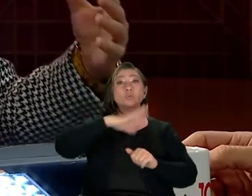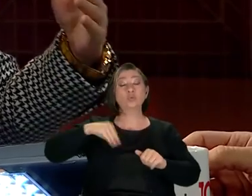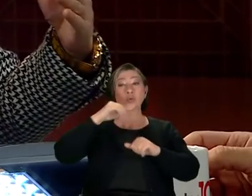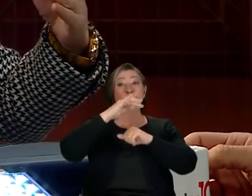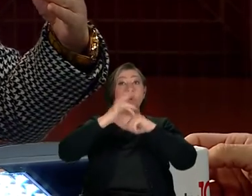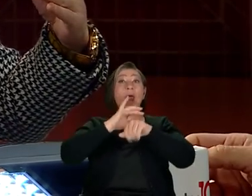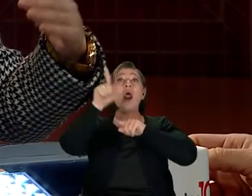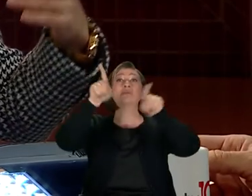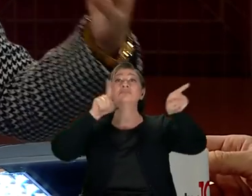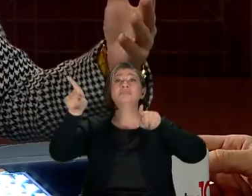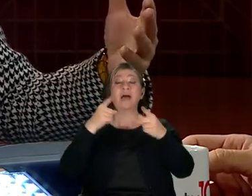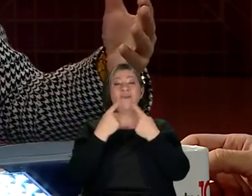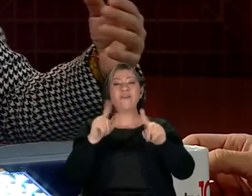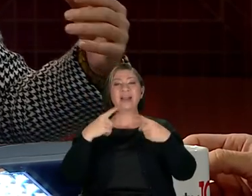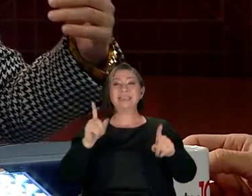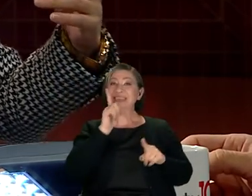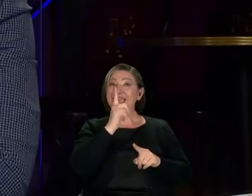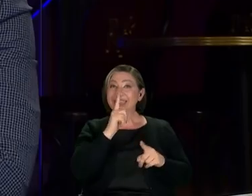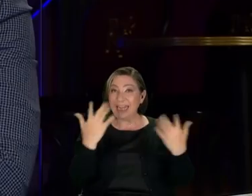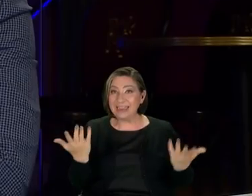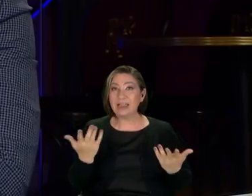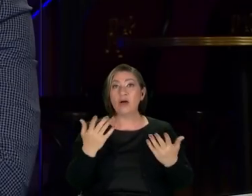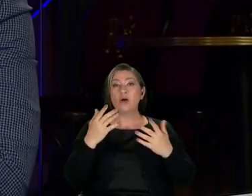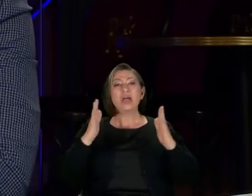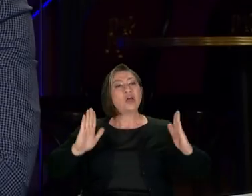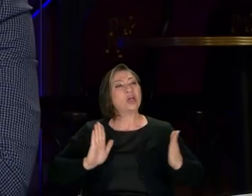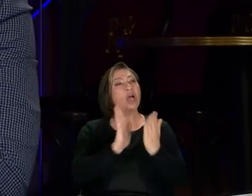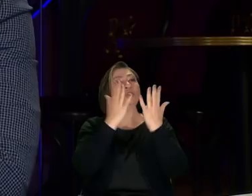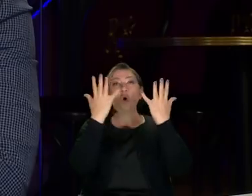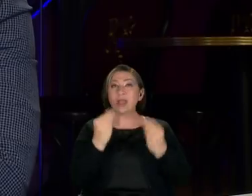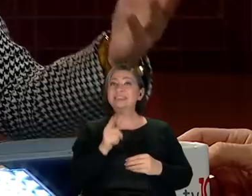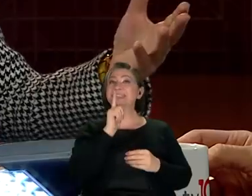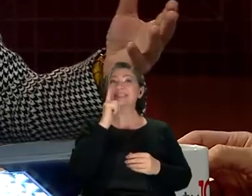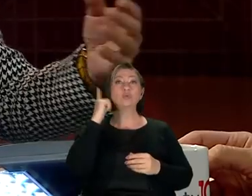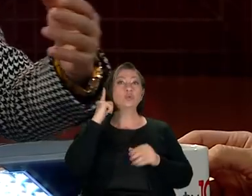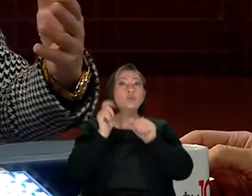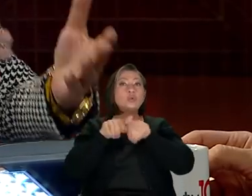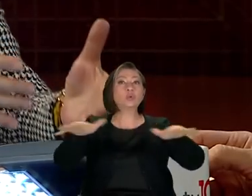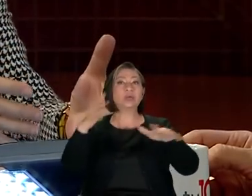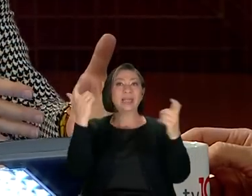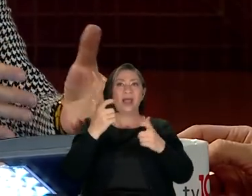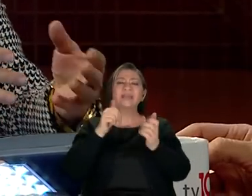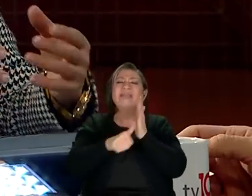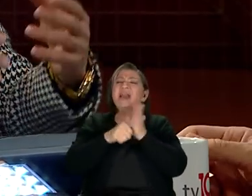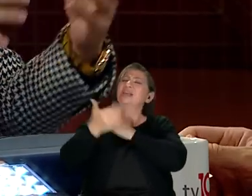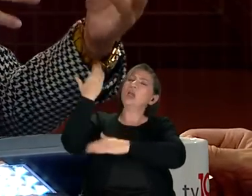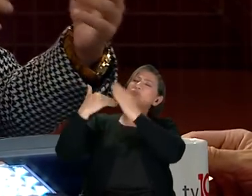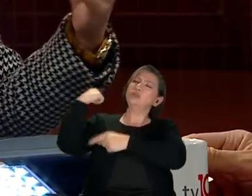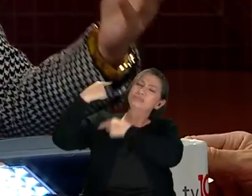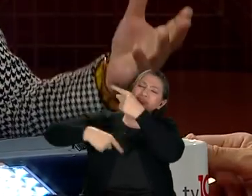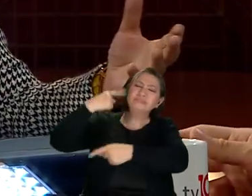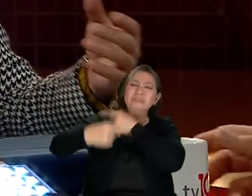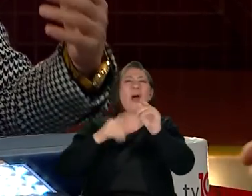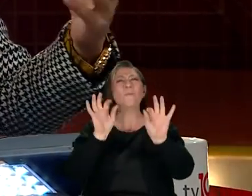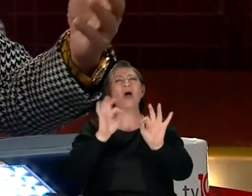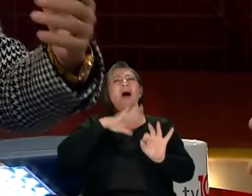ülkelerde farklı seslerin, muhalefet eden seslerin duyulduğu yerlerdir. Tarih boyunca da böyle olmuştur. Yani bütün